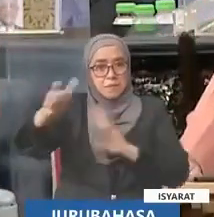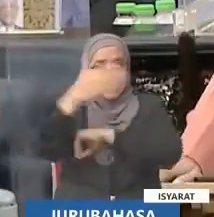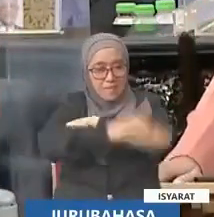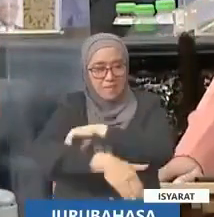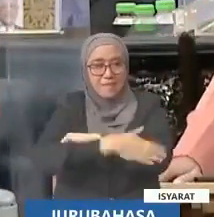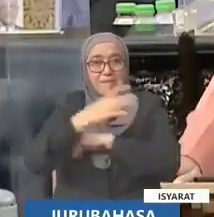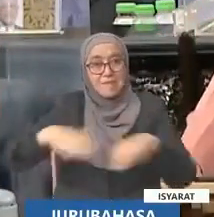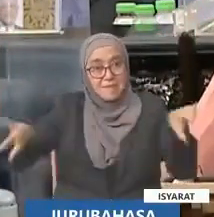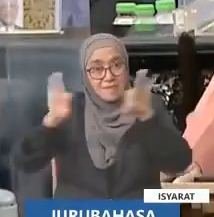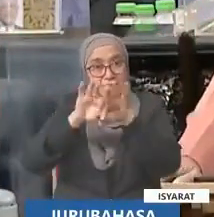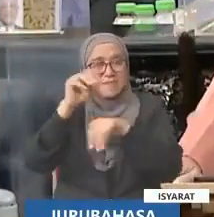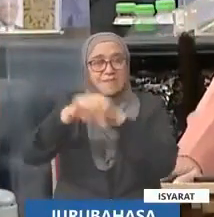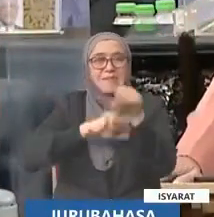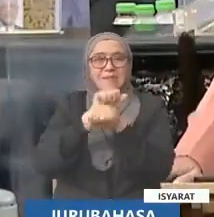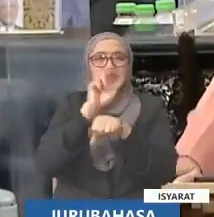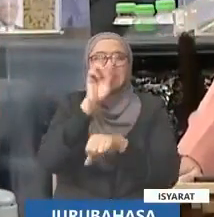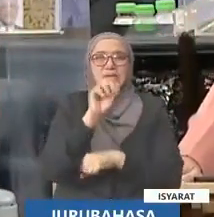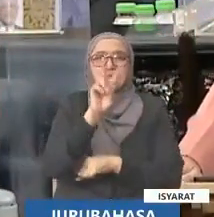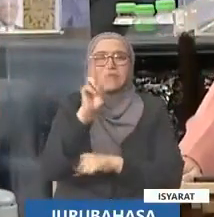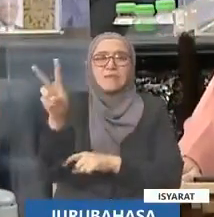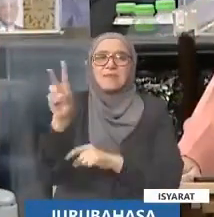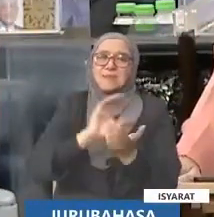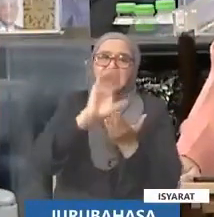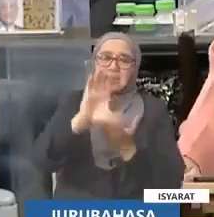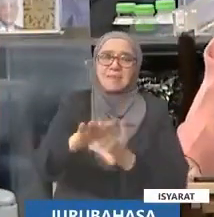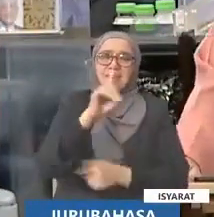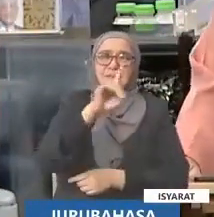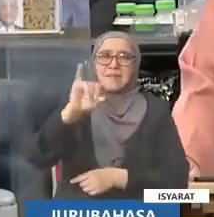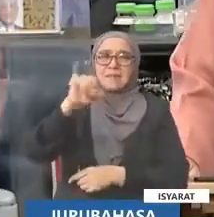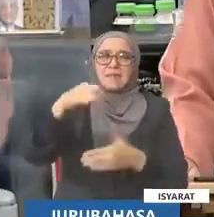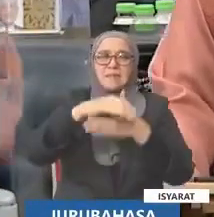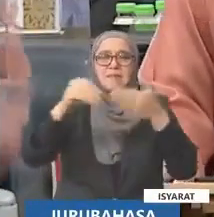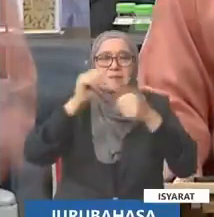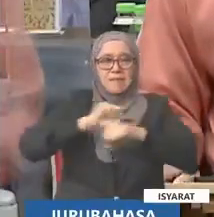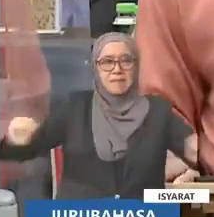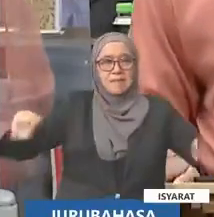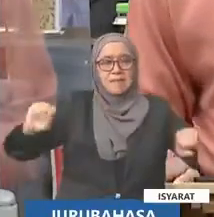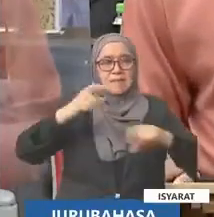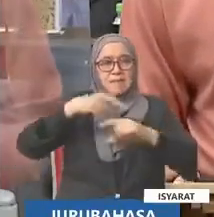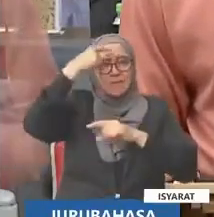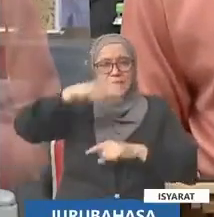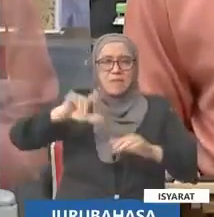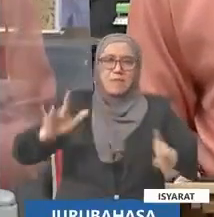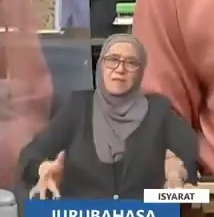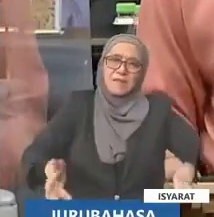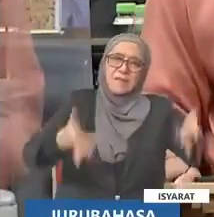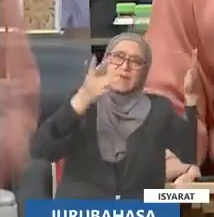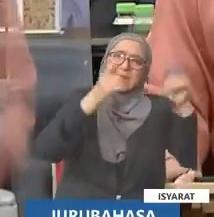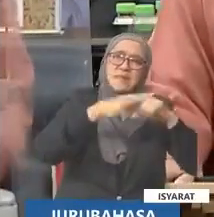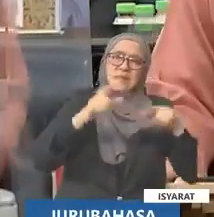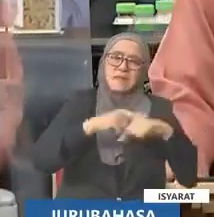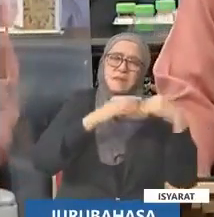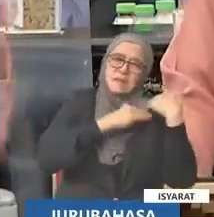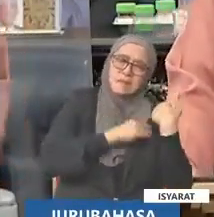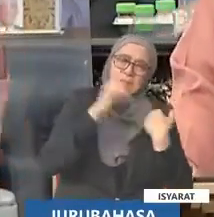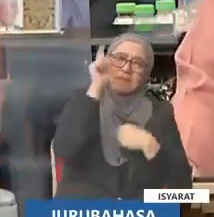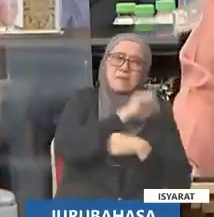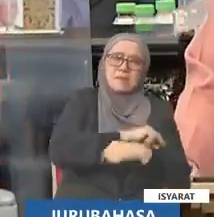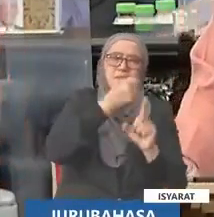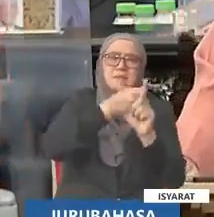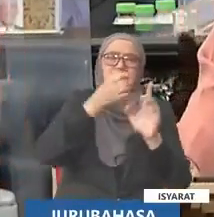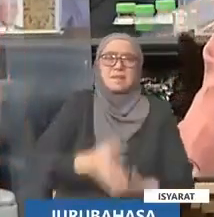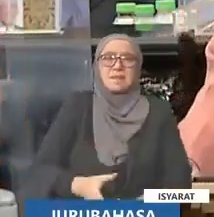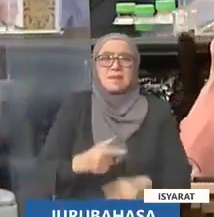2022, peruntukan sebanyak 100 juta ringgit disediakan. Antaranya bagi meringankan beban mangsa banjir melalui pemberian